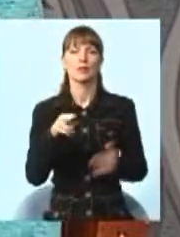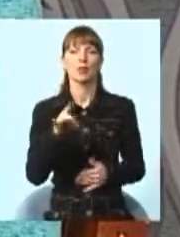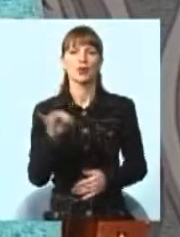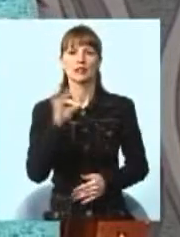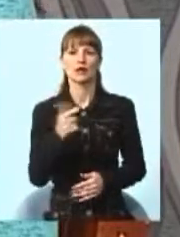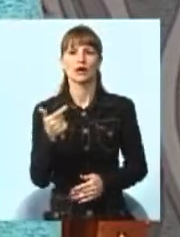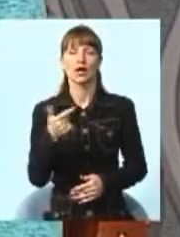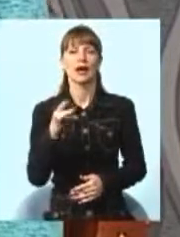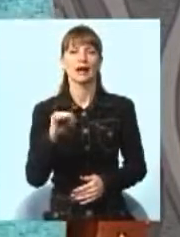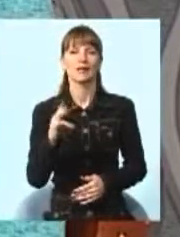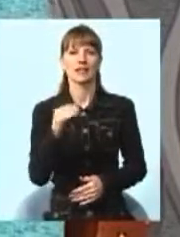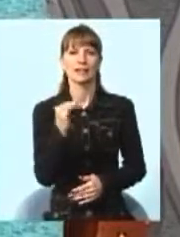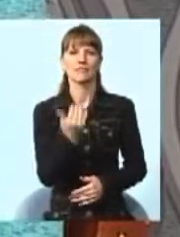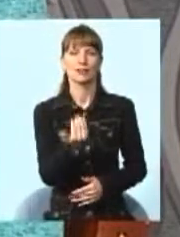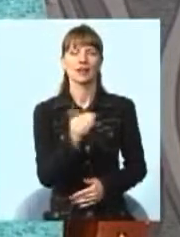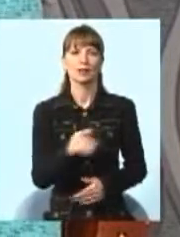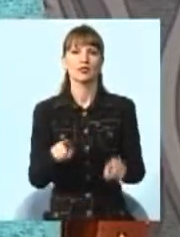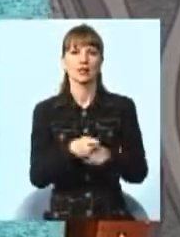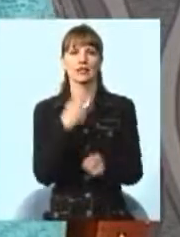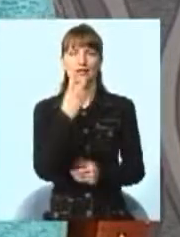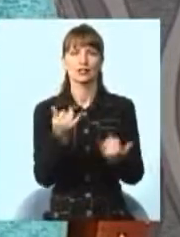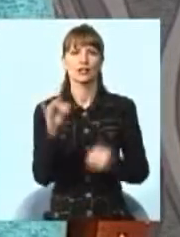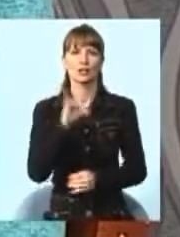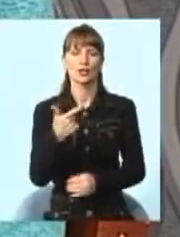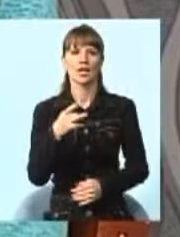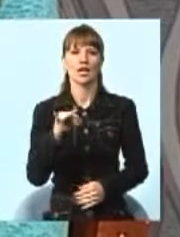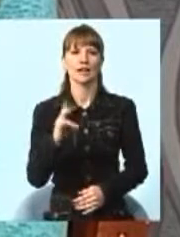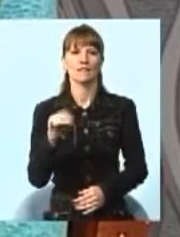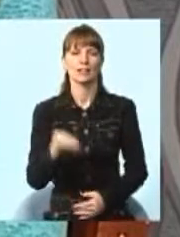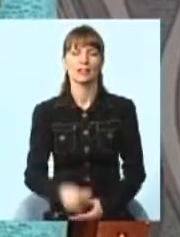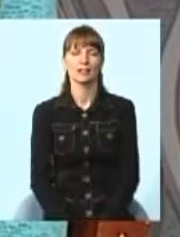історію гривні, і ви, малята, теж, дивимося зараз історію гривні.